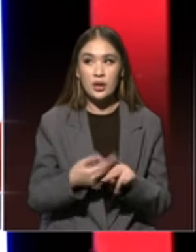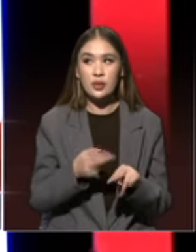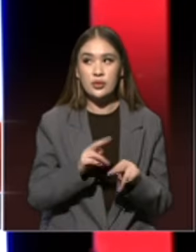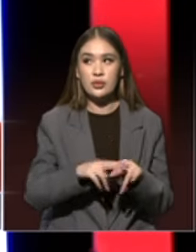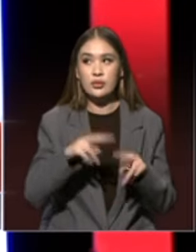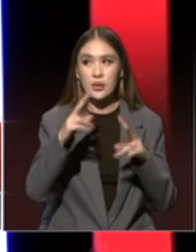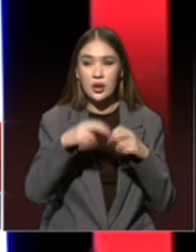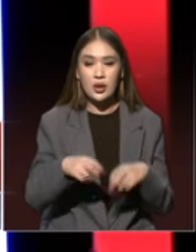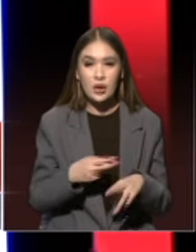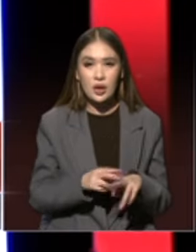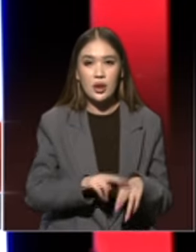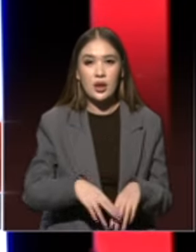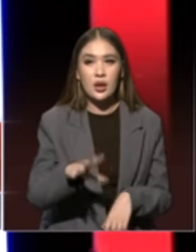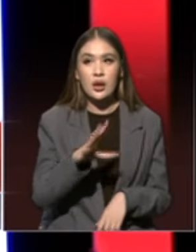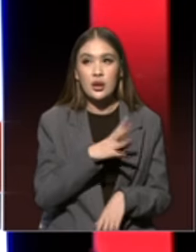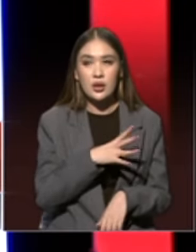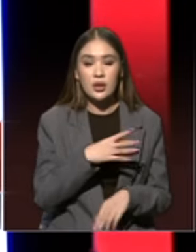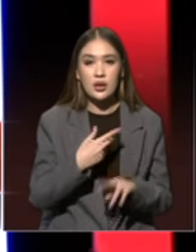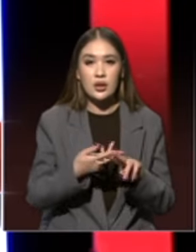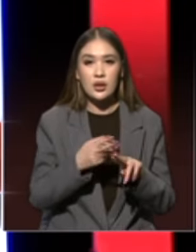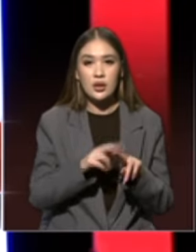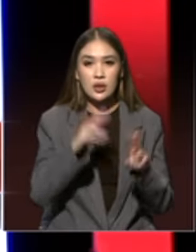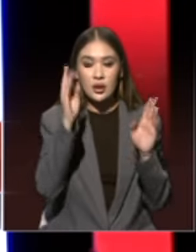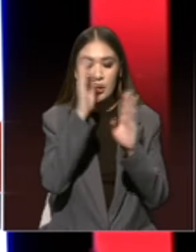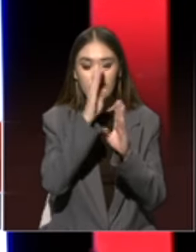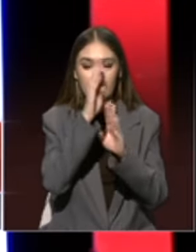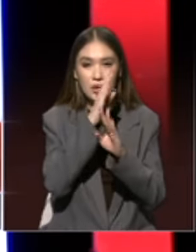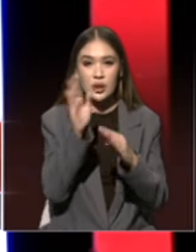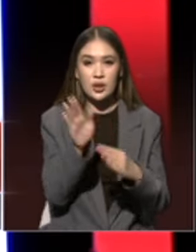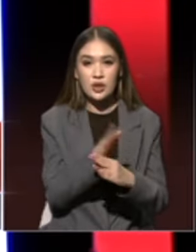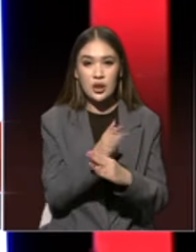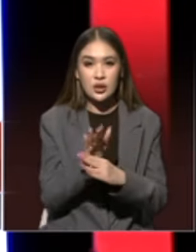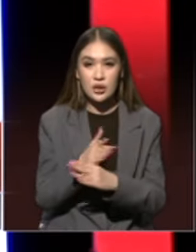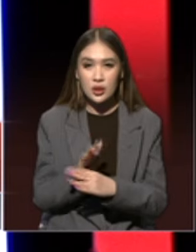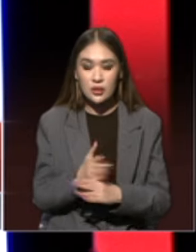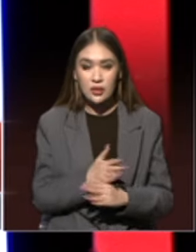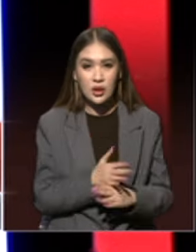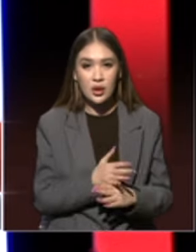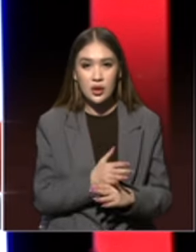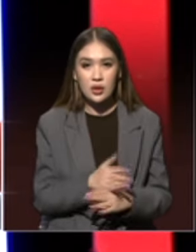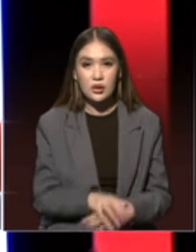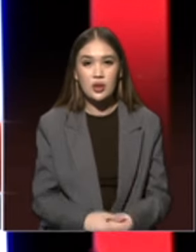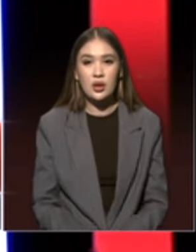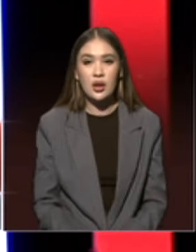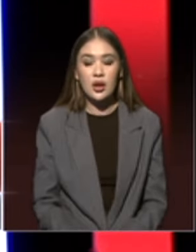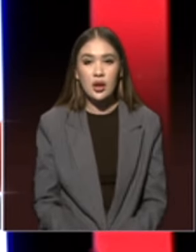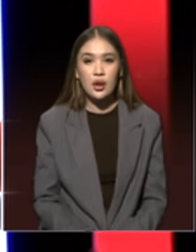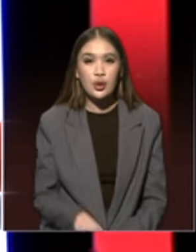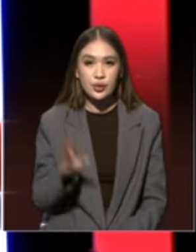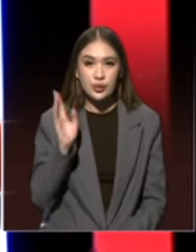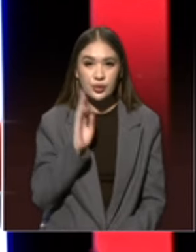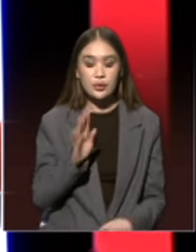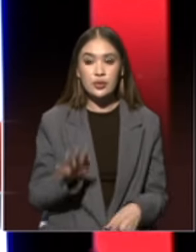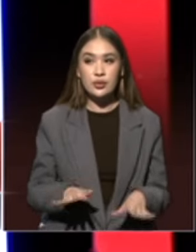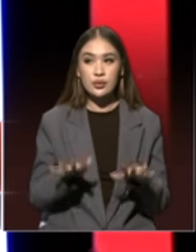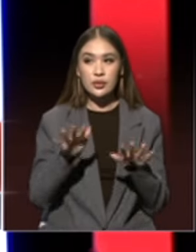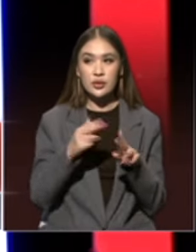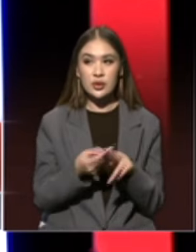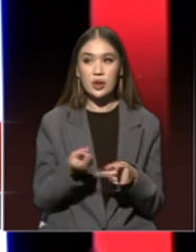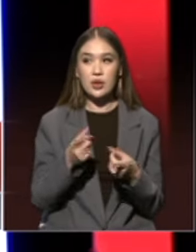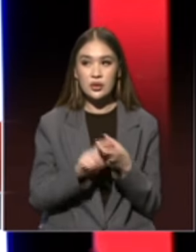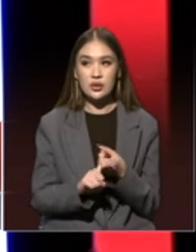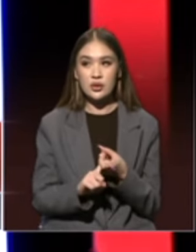шығарса, табиғи апатпен аражігін ажыратып алайық. Өйткені мысалға Иректі су қоймасынан келген су ғой бұл. Жоқ,